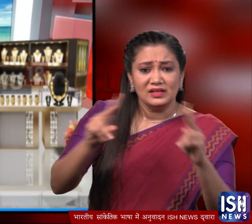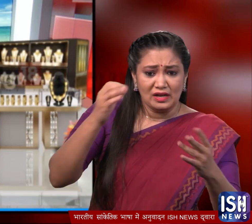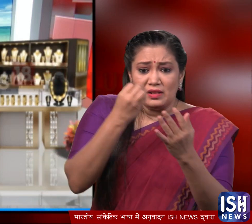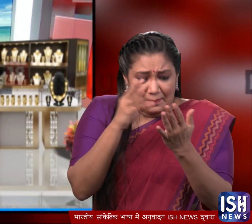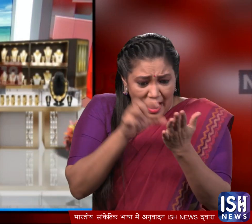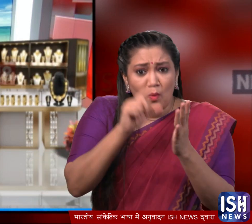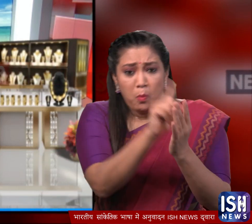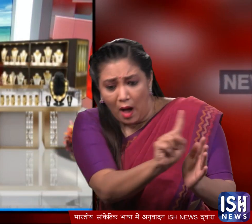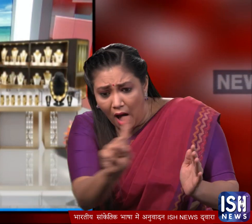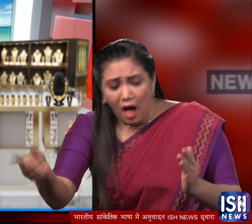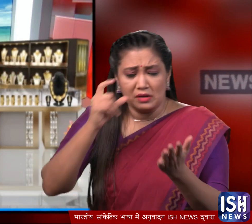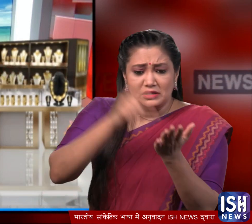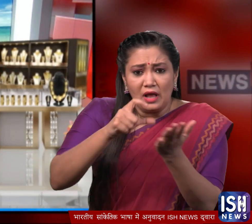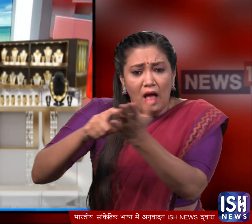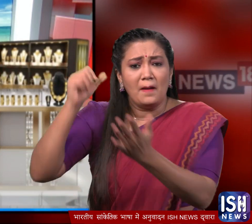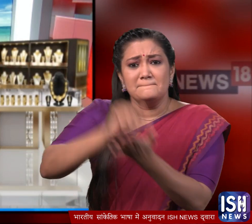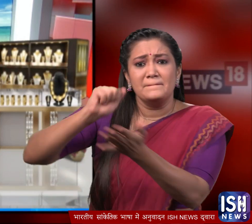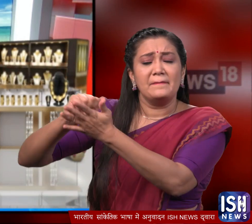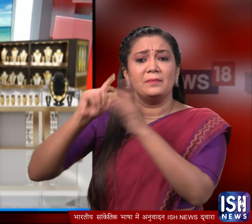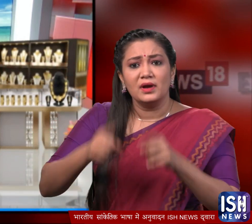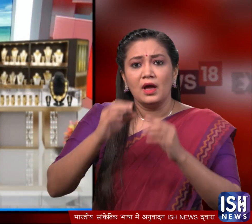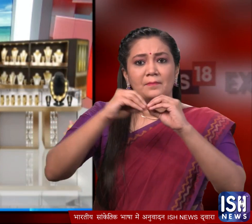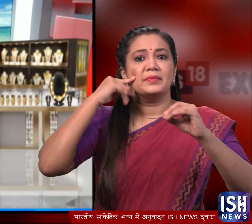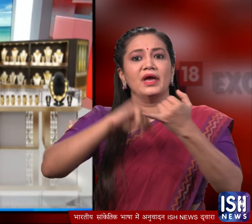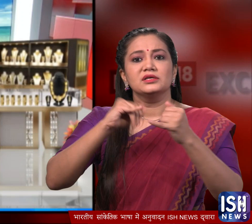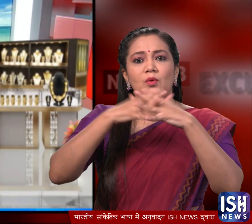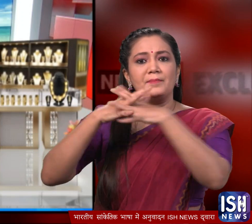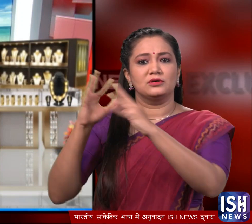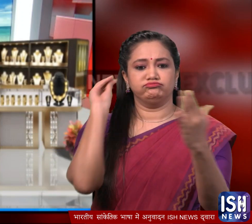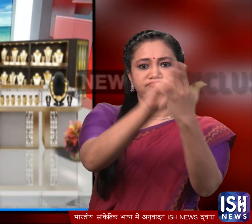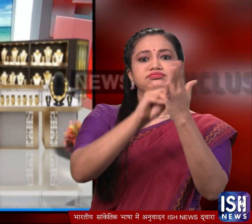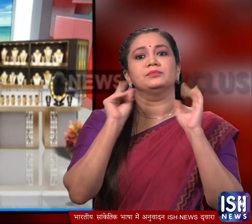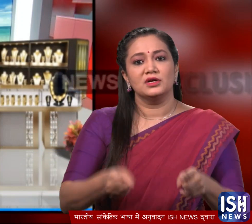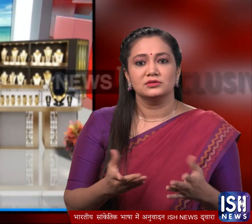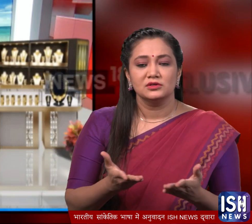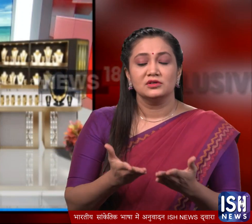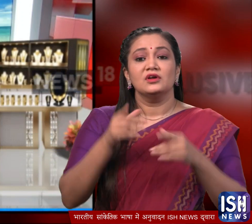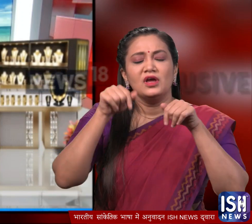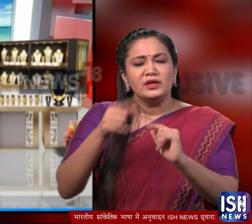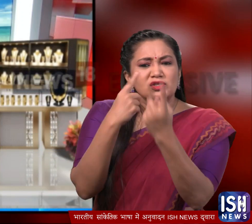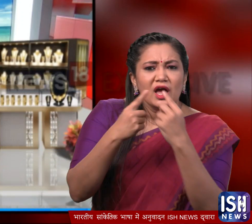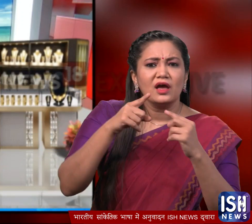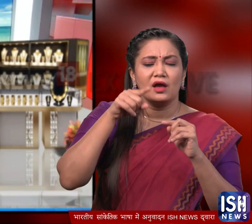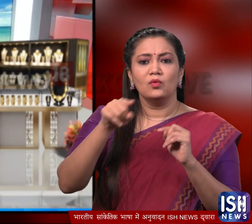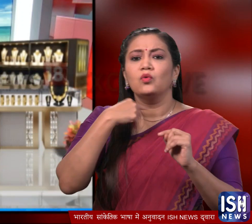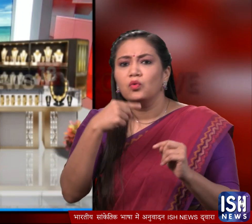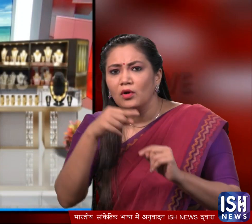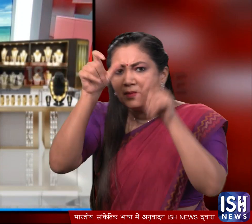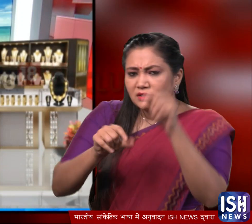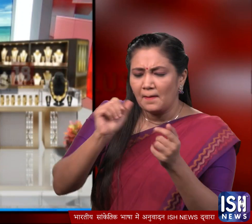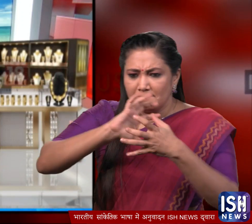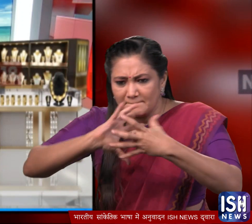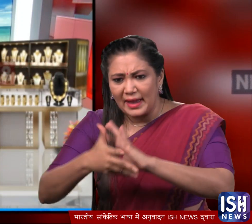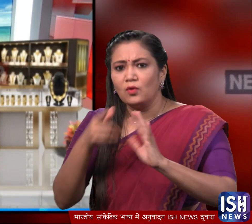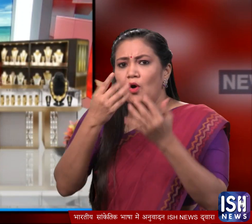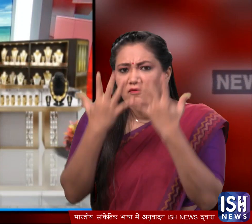उन्हें हर गहने का HUID नंबर के साथ पूरा ब्यौरा BSI पोर्टल पर अपलोड करना होगा। इससे यह पता चल पाएगा कि वो जेवर किसने